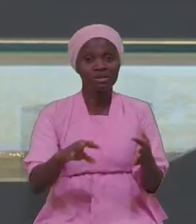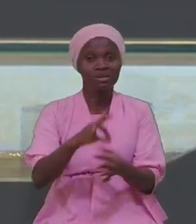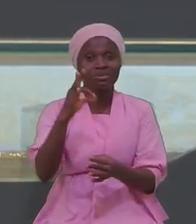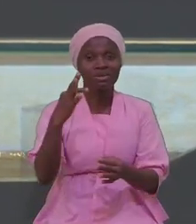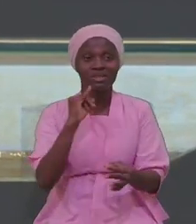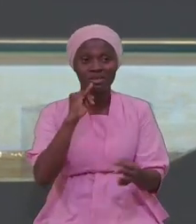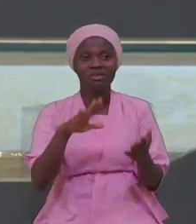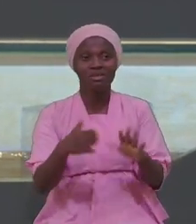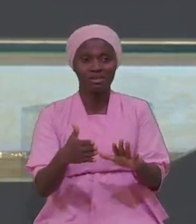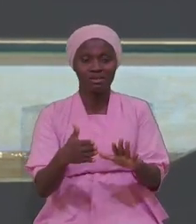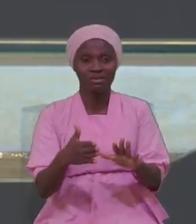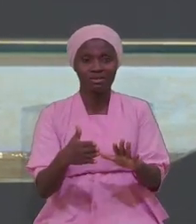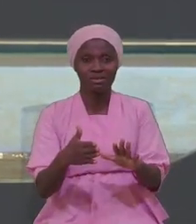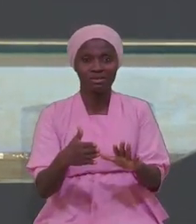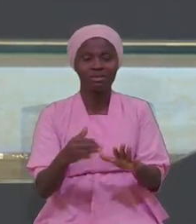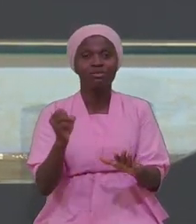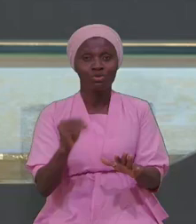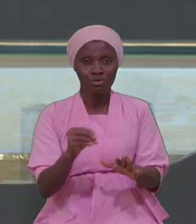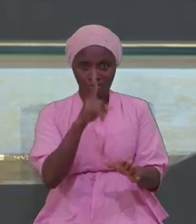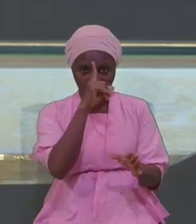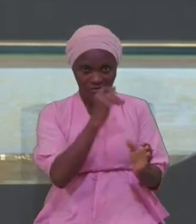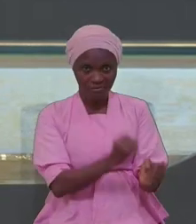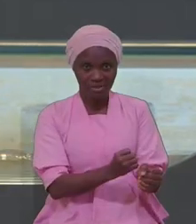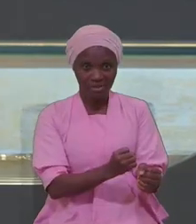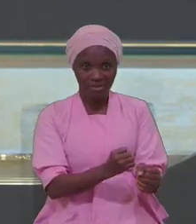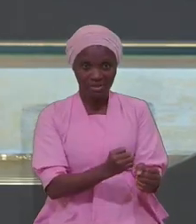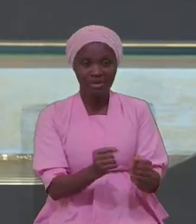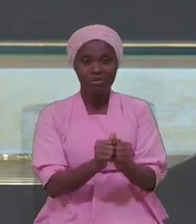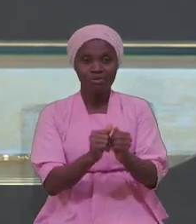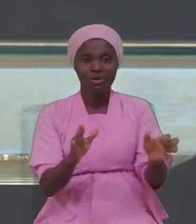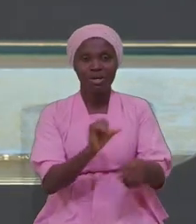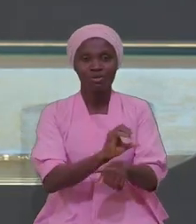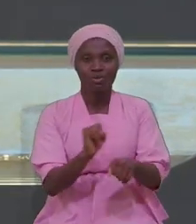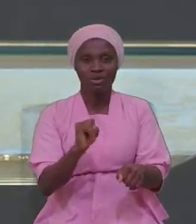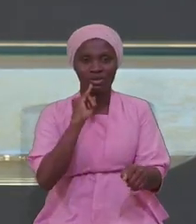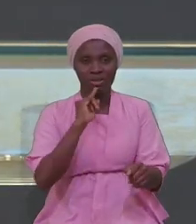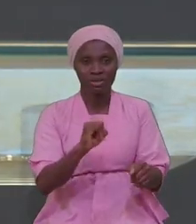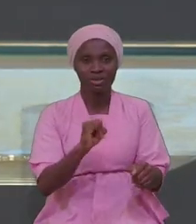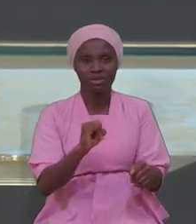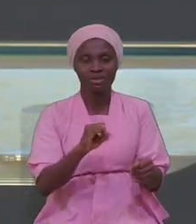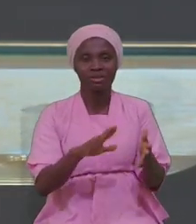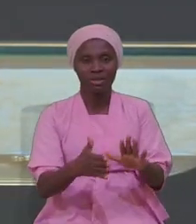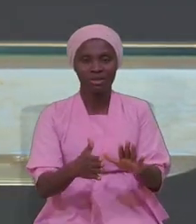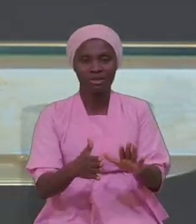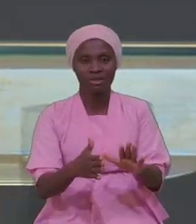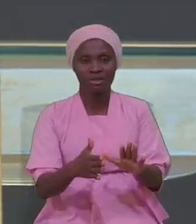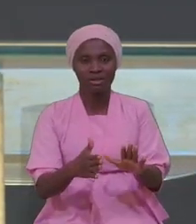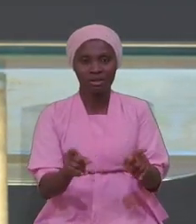mort, de même, la foi sans les œuvres est morte.